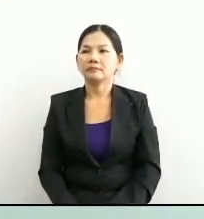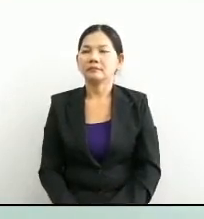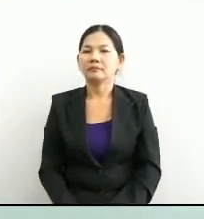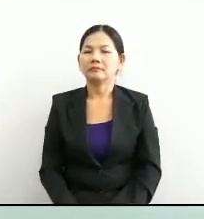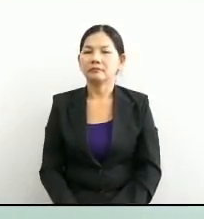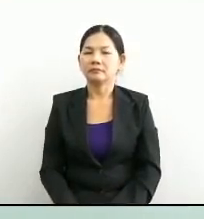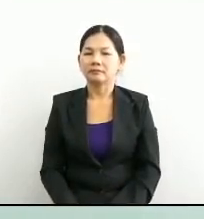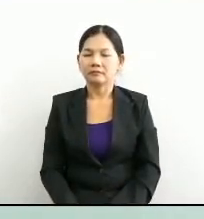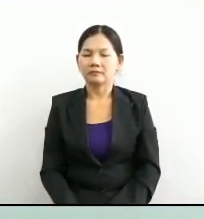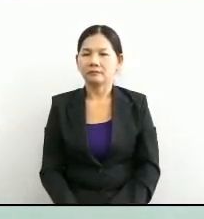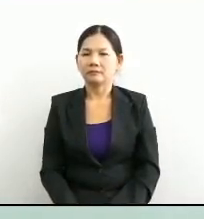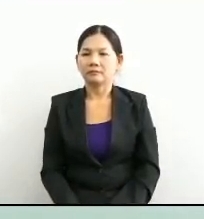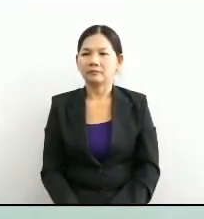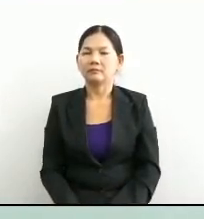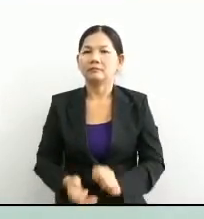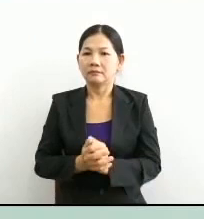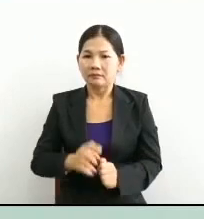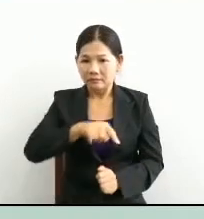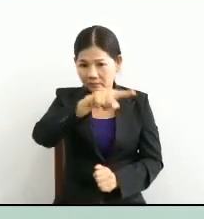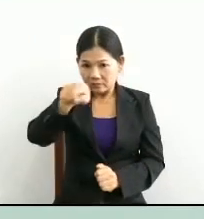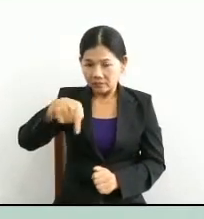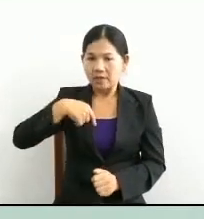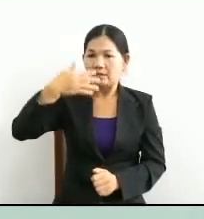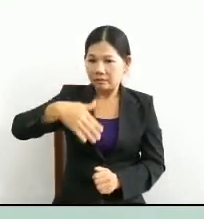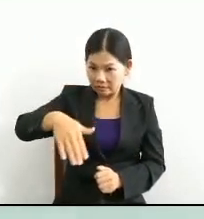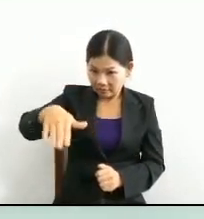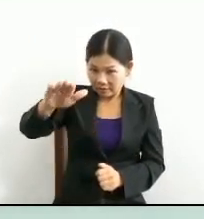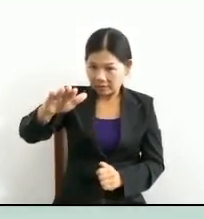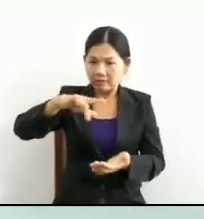dương tới mình đôi sọc cặp hiệp